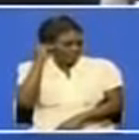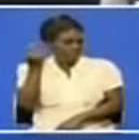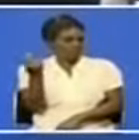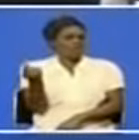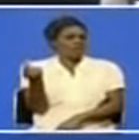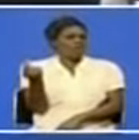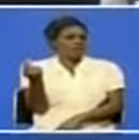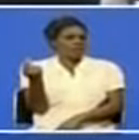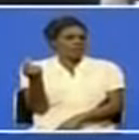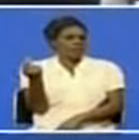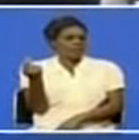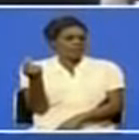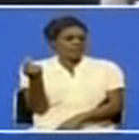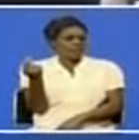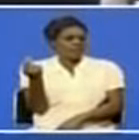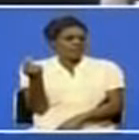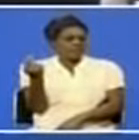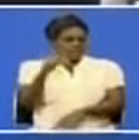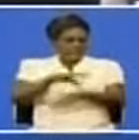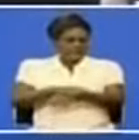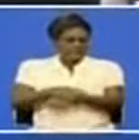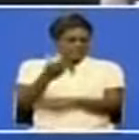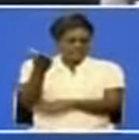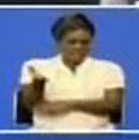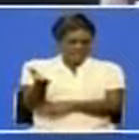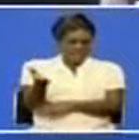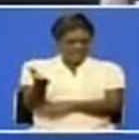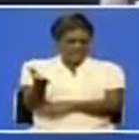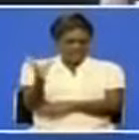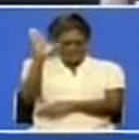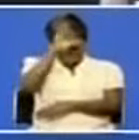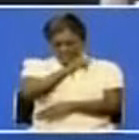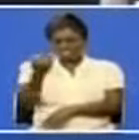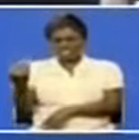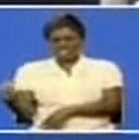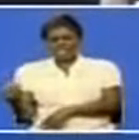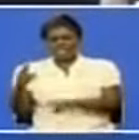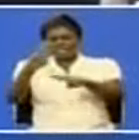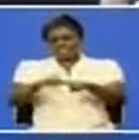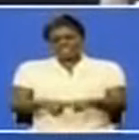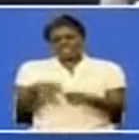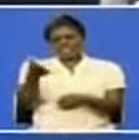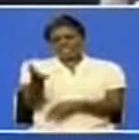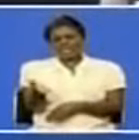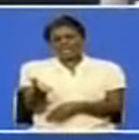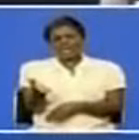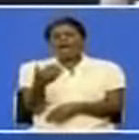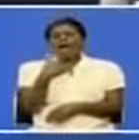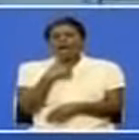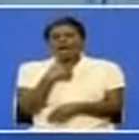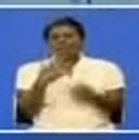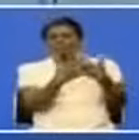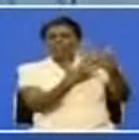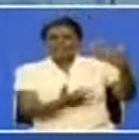mentally challenged. Tukampata huko juu ameenda amekosa mtoto amekuja kukaa huko juu alikuwa na damu